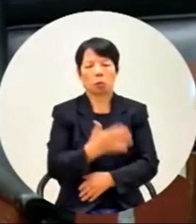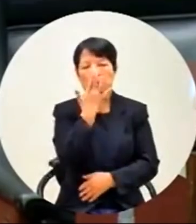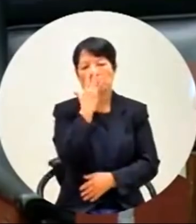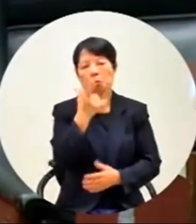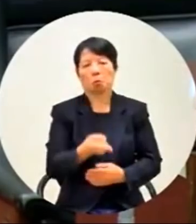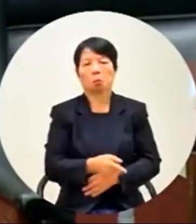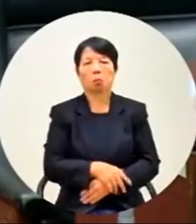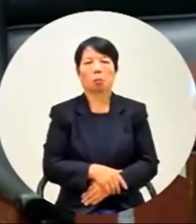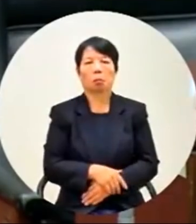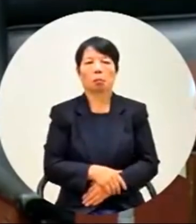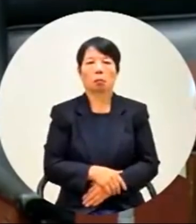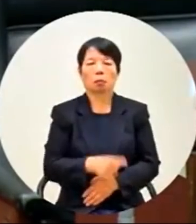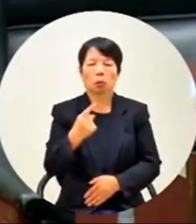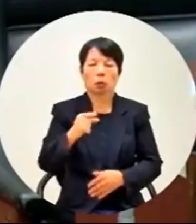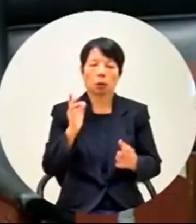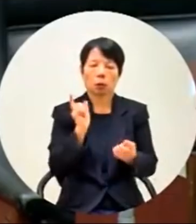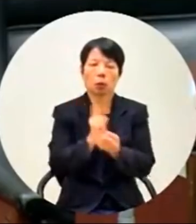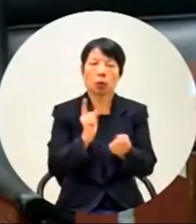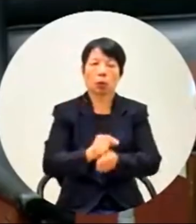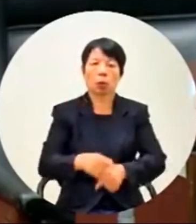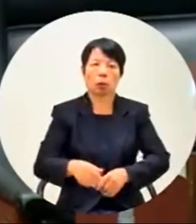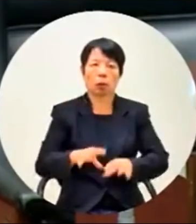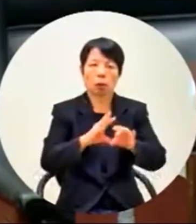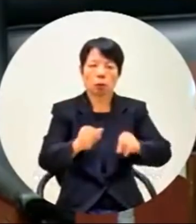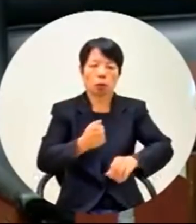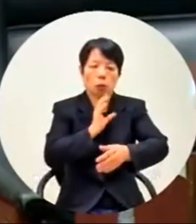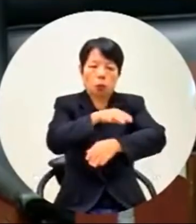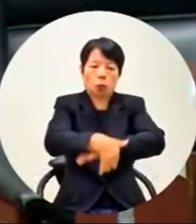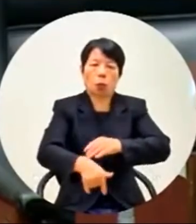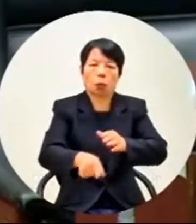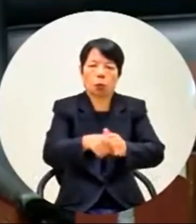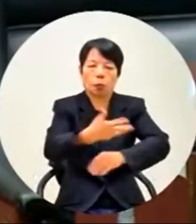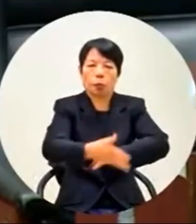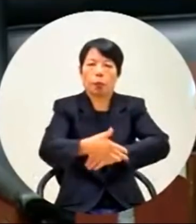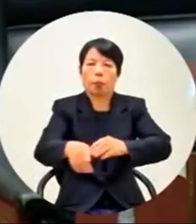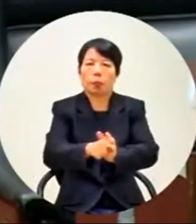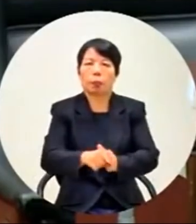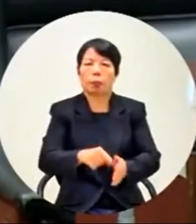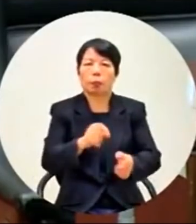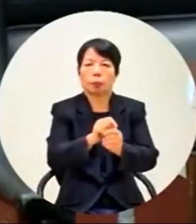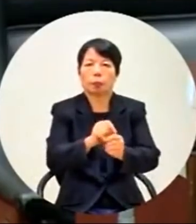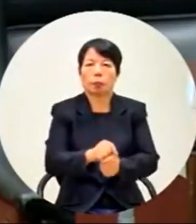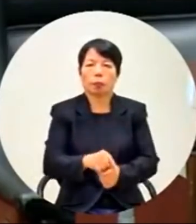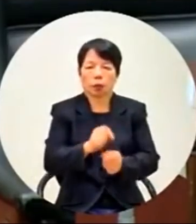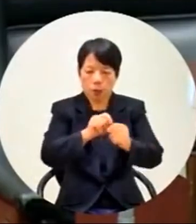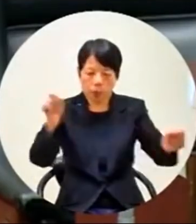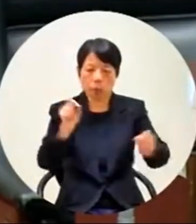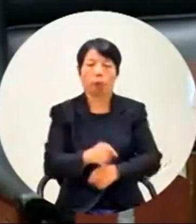来看土库排水九九淹水的问题，